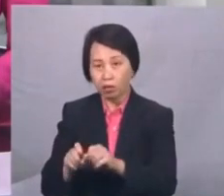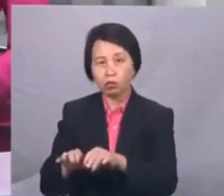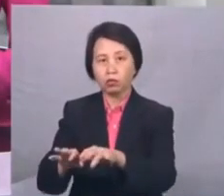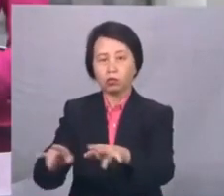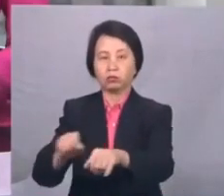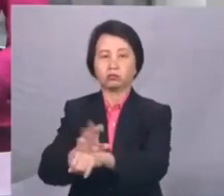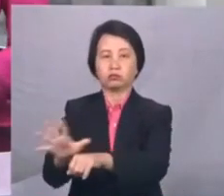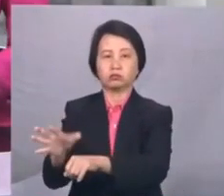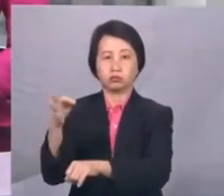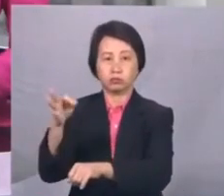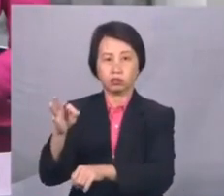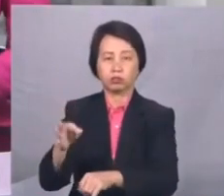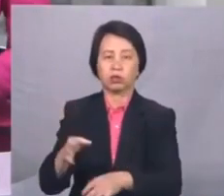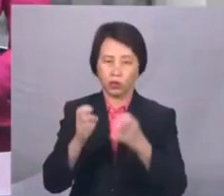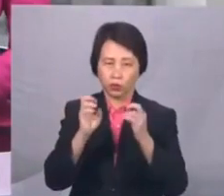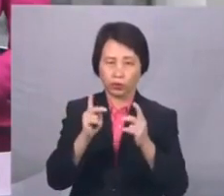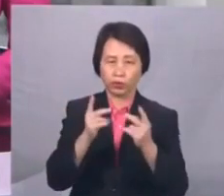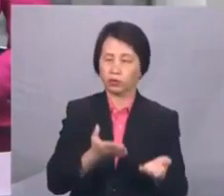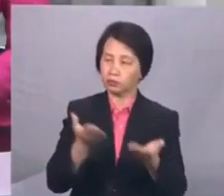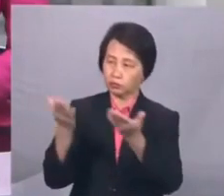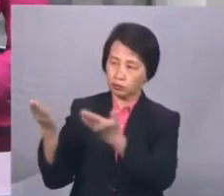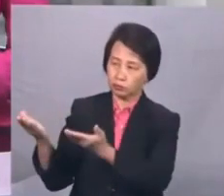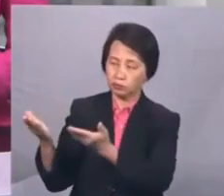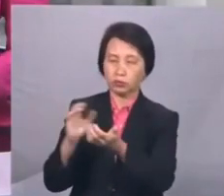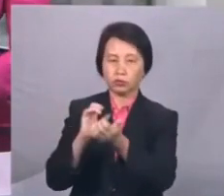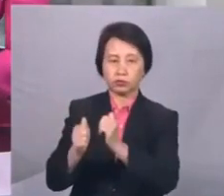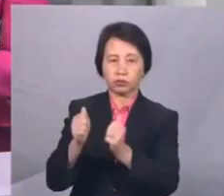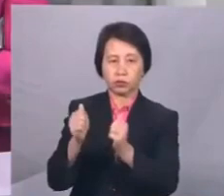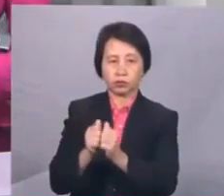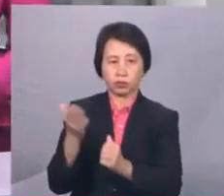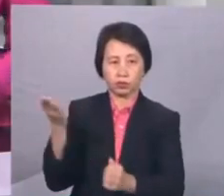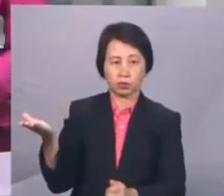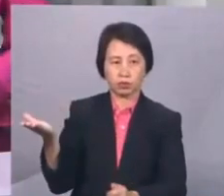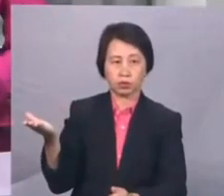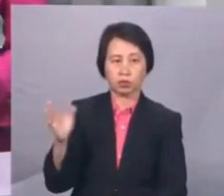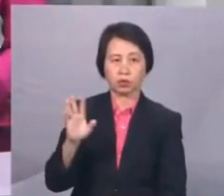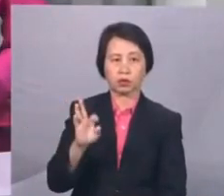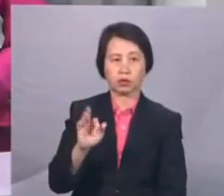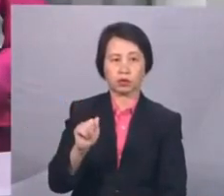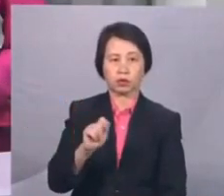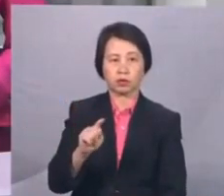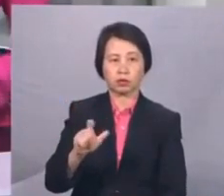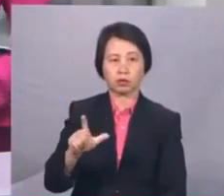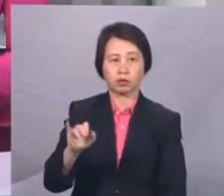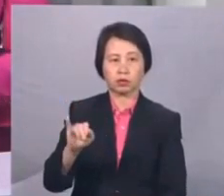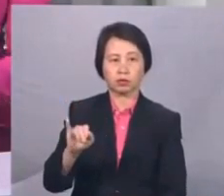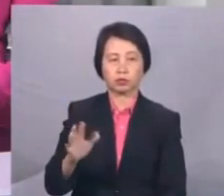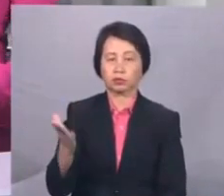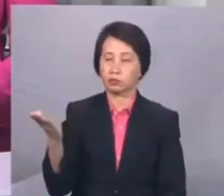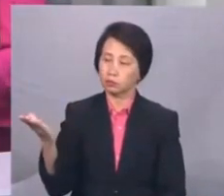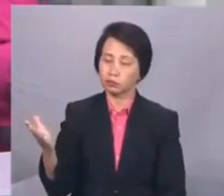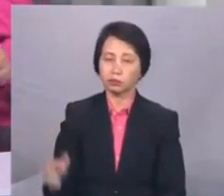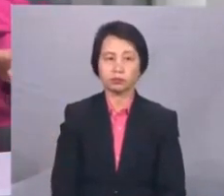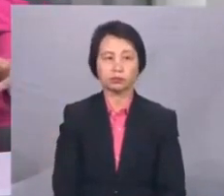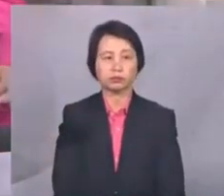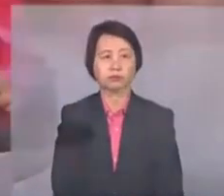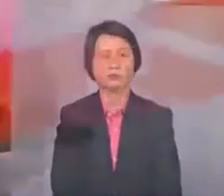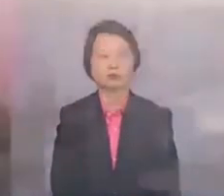ini kabarnya Teteh terus saja ketimbang sukai malam ini bersama dengan Fadli Ibrahim kasih